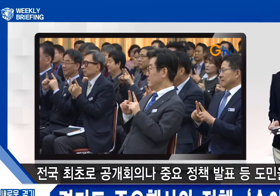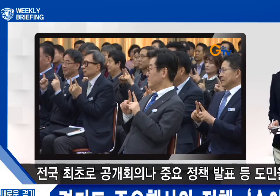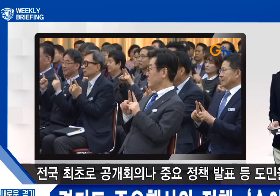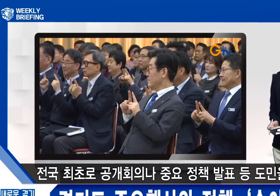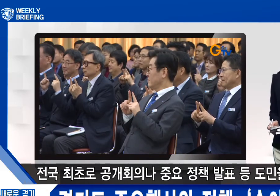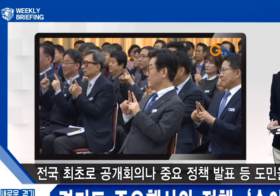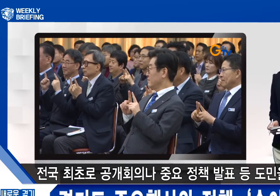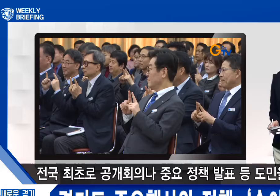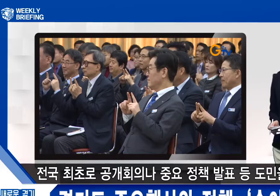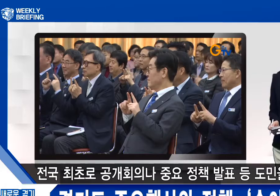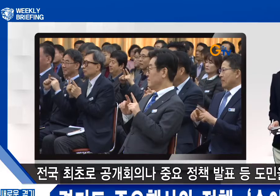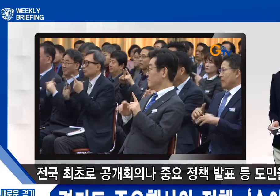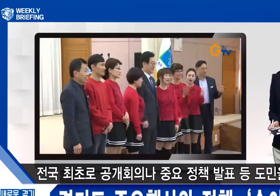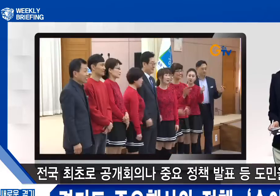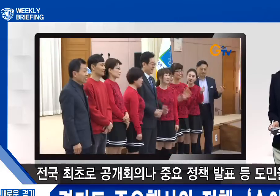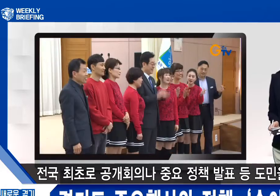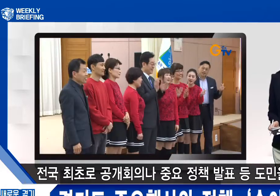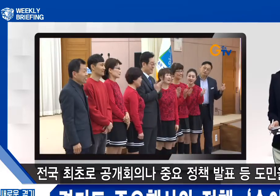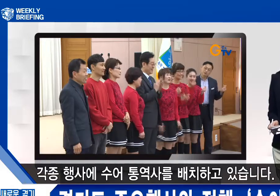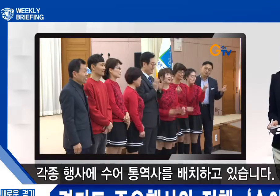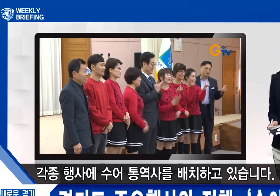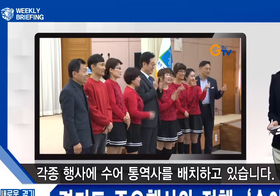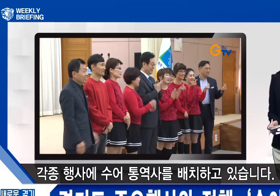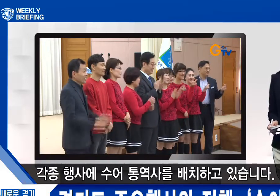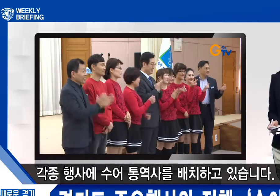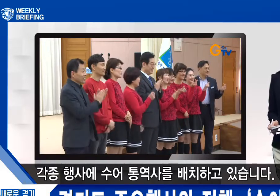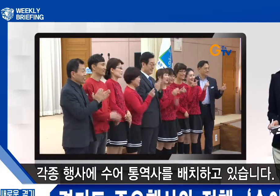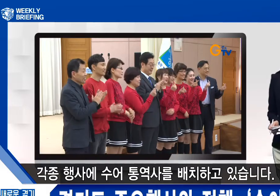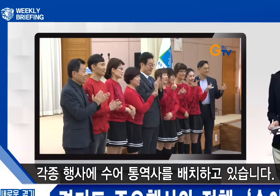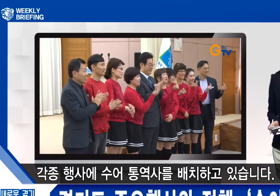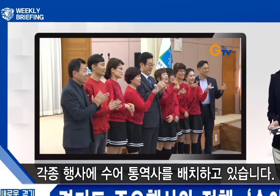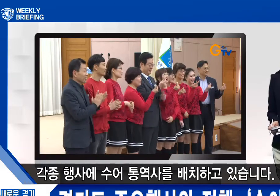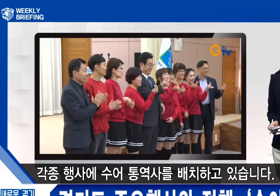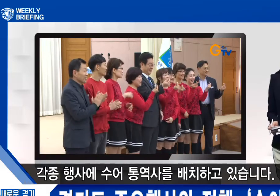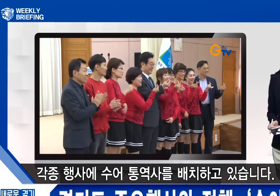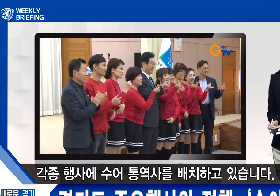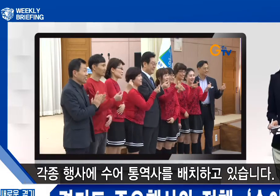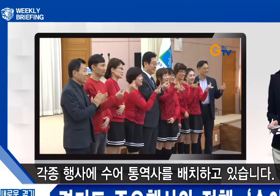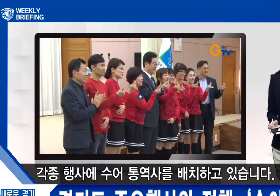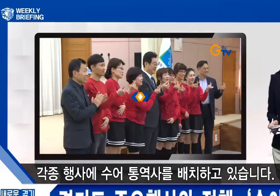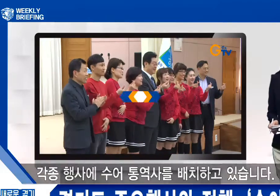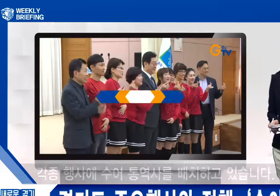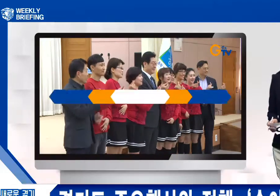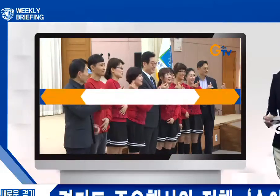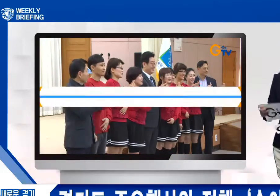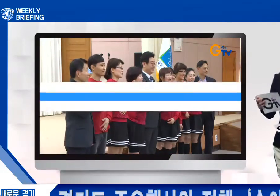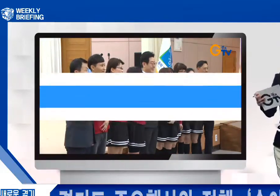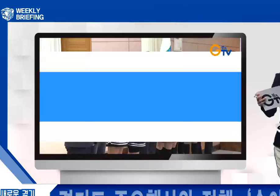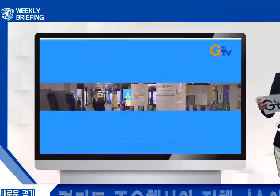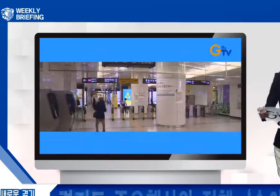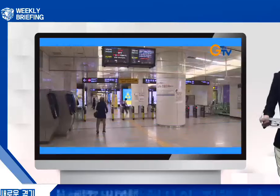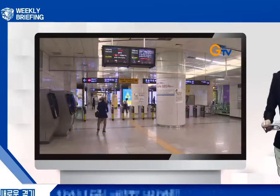중요정책발표 등 도민을 대상으로 하는 각종 행사에 수어 통역사를 배치하고 있습니다.